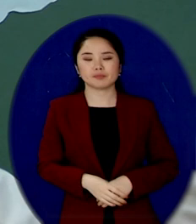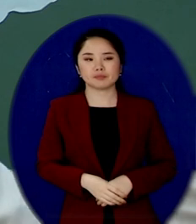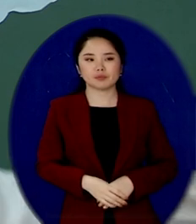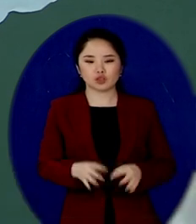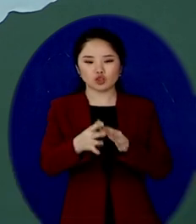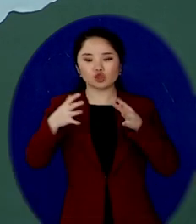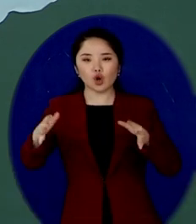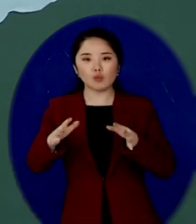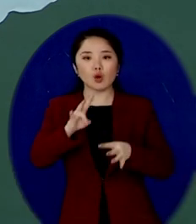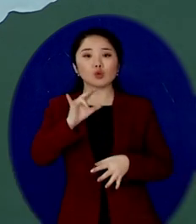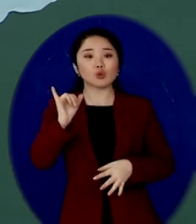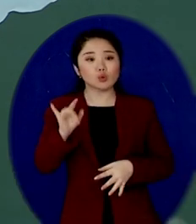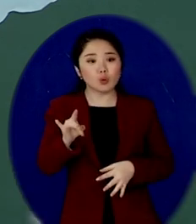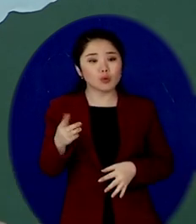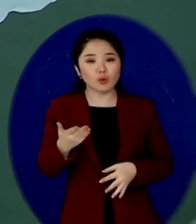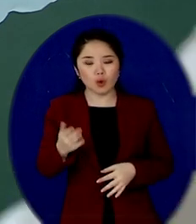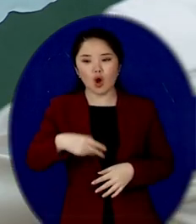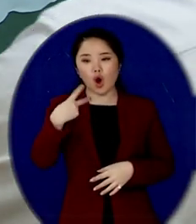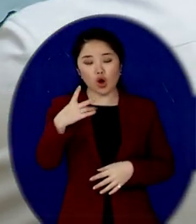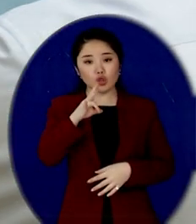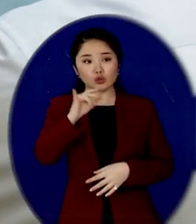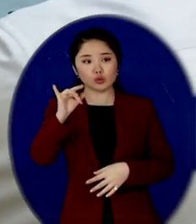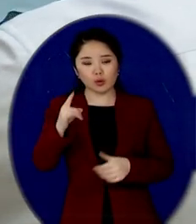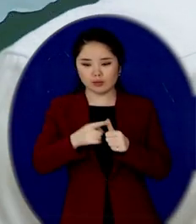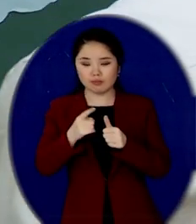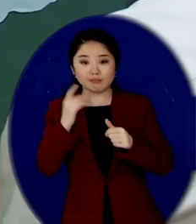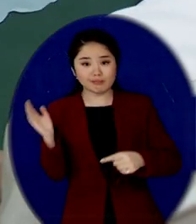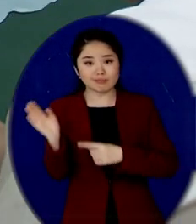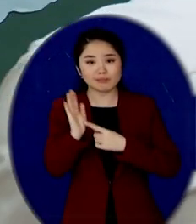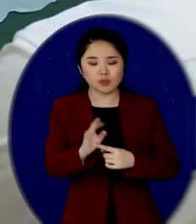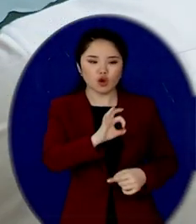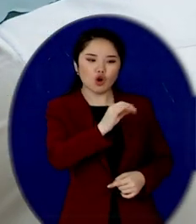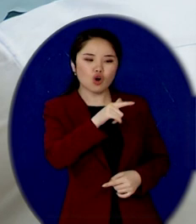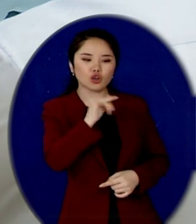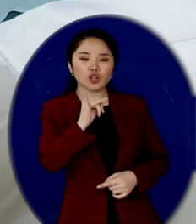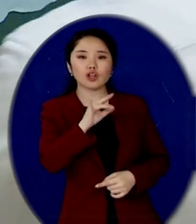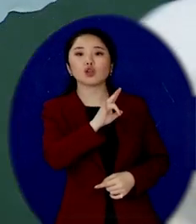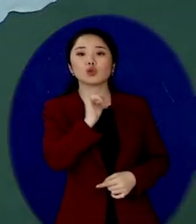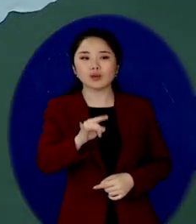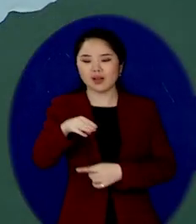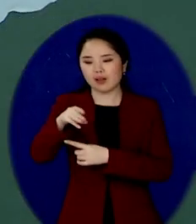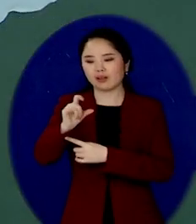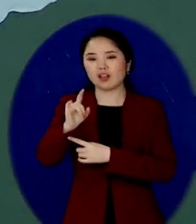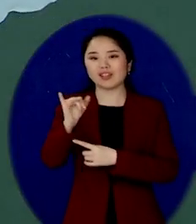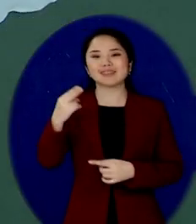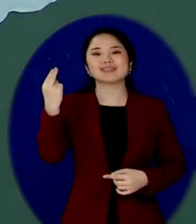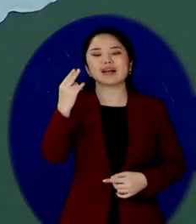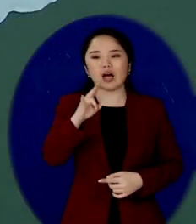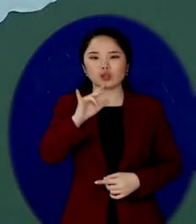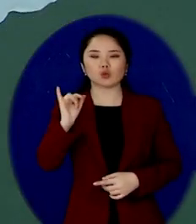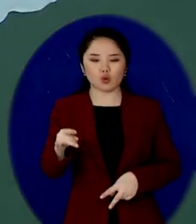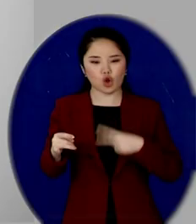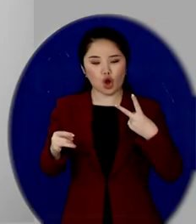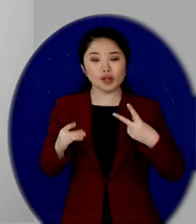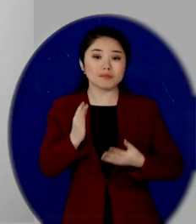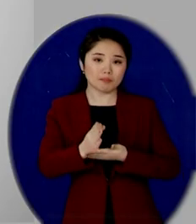Томоохон нууруудаас багш нь хоёр нуурыг нэрлэж өгье. Үгийн нуур, Тэрхийн цагаан нуур гэж байдаг